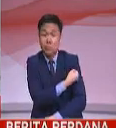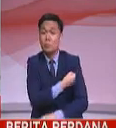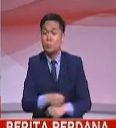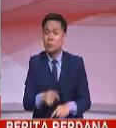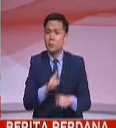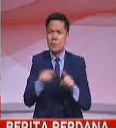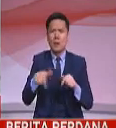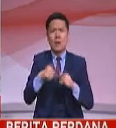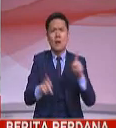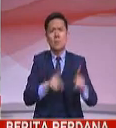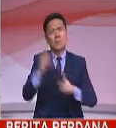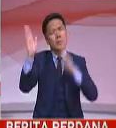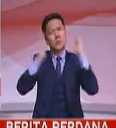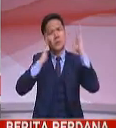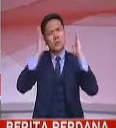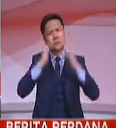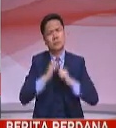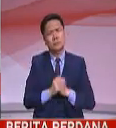kita rakyat Malaysia